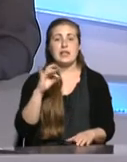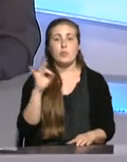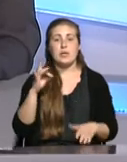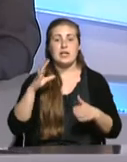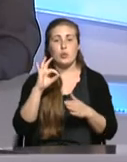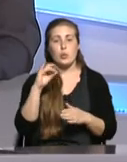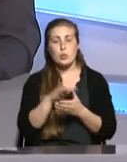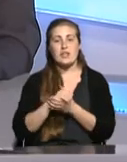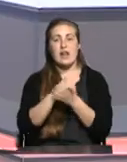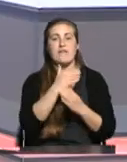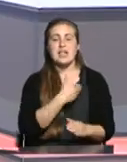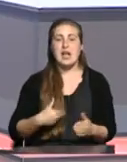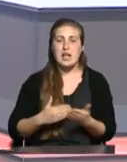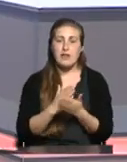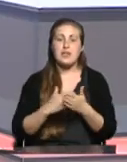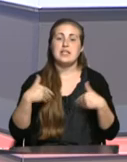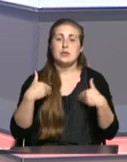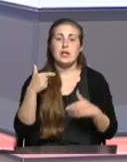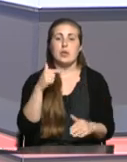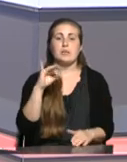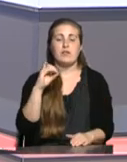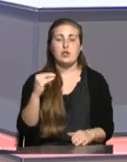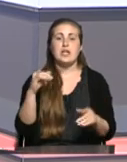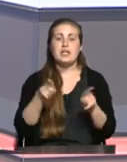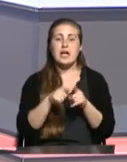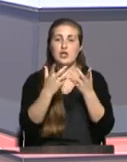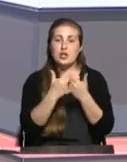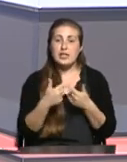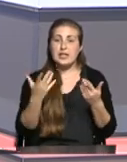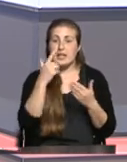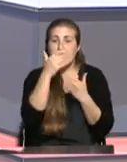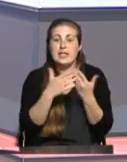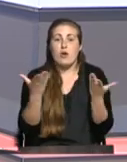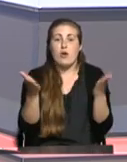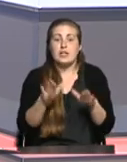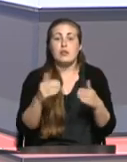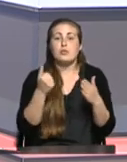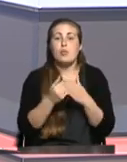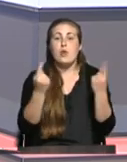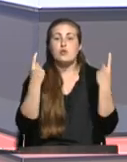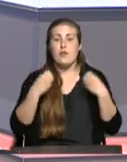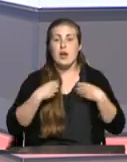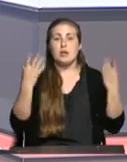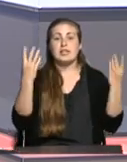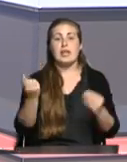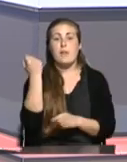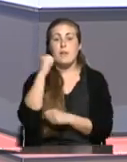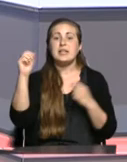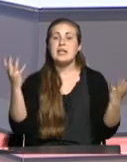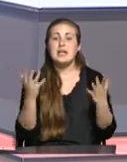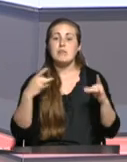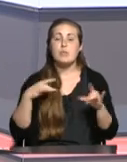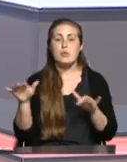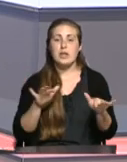союза ветеранов здравствуйте георгий дмитриевич и так считанные дни остались до большого праздника дня победы какие мероприятия